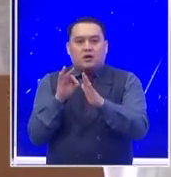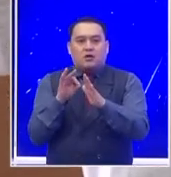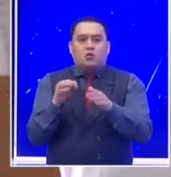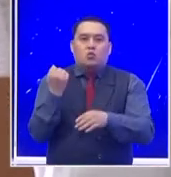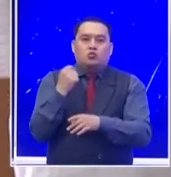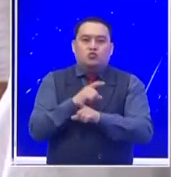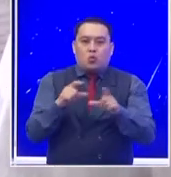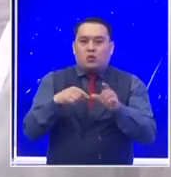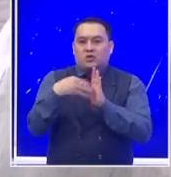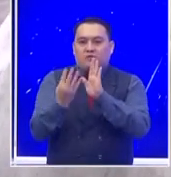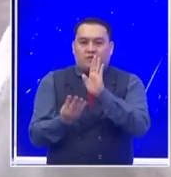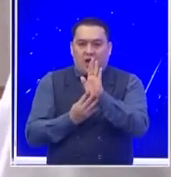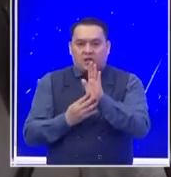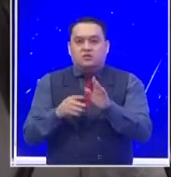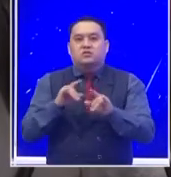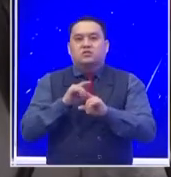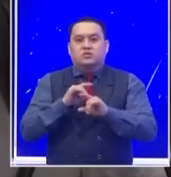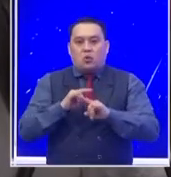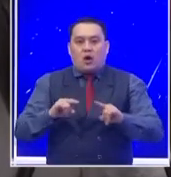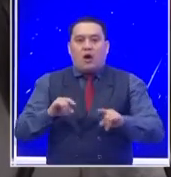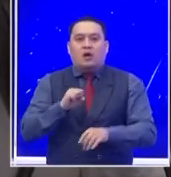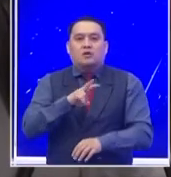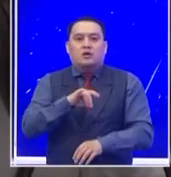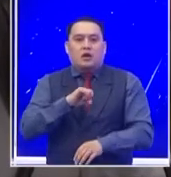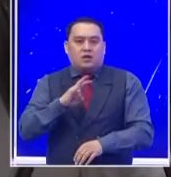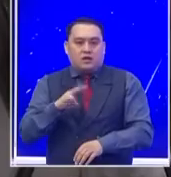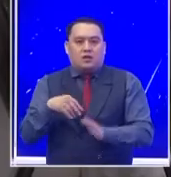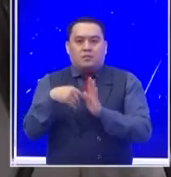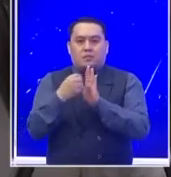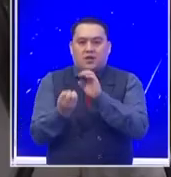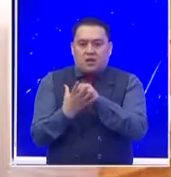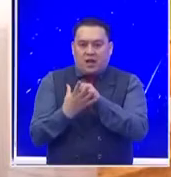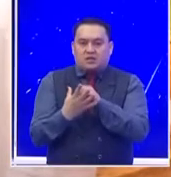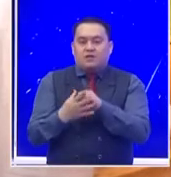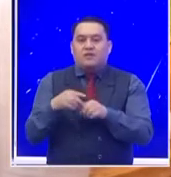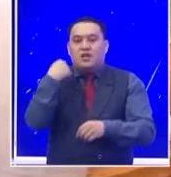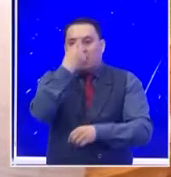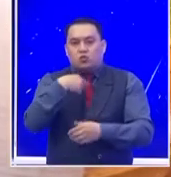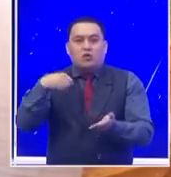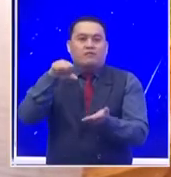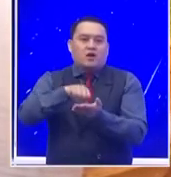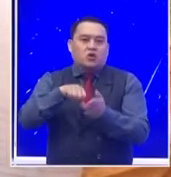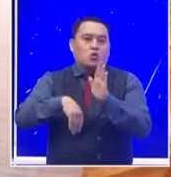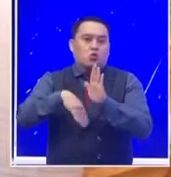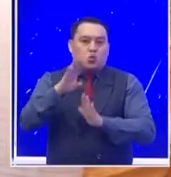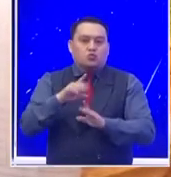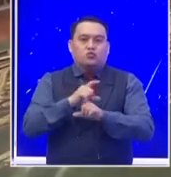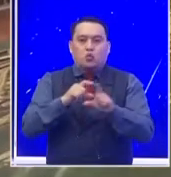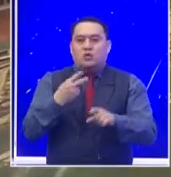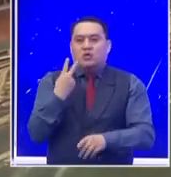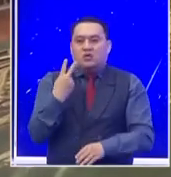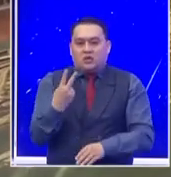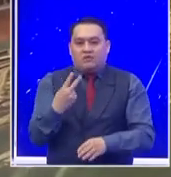ученики школы гимназии номер девятнадцать детского дома онлайн школы номер 15 в индивидуальных выступлениях лучшими стали учащиеся